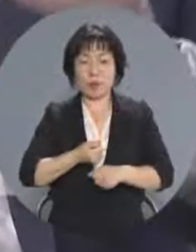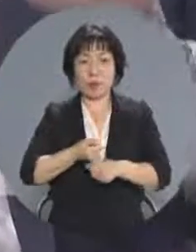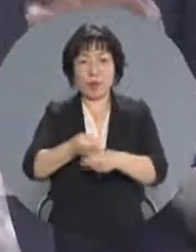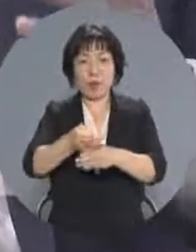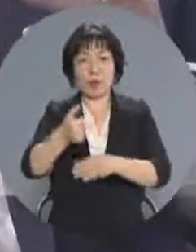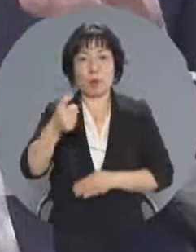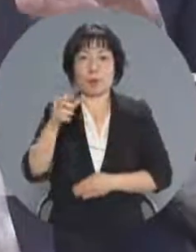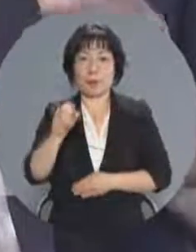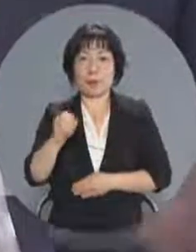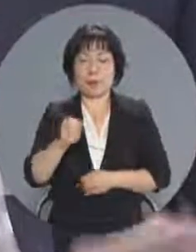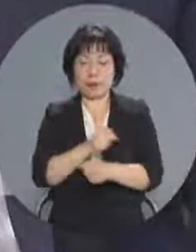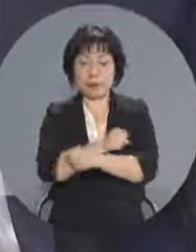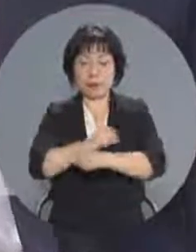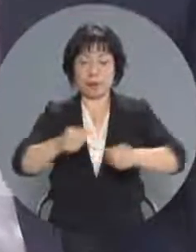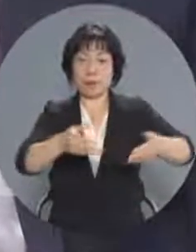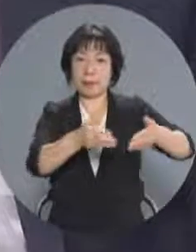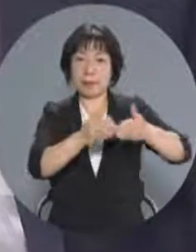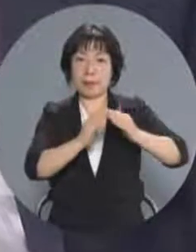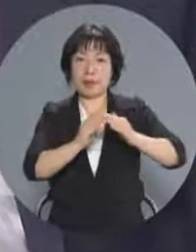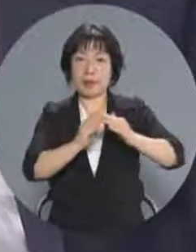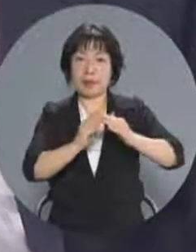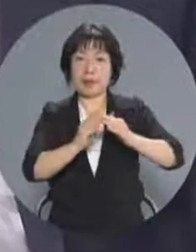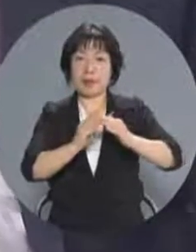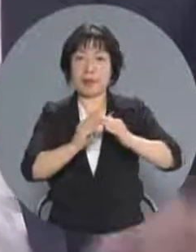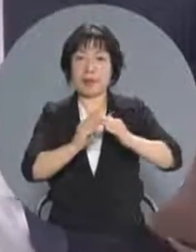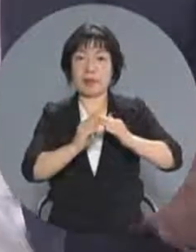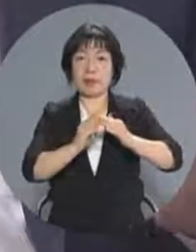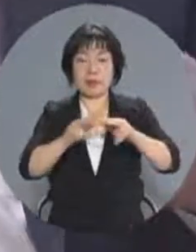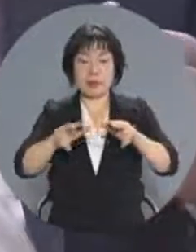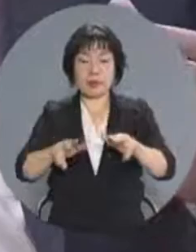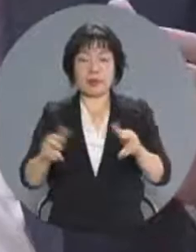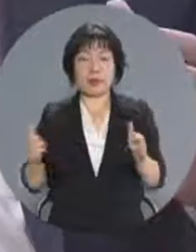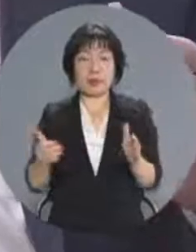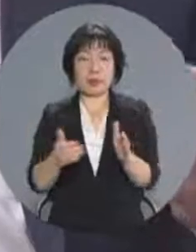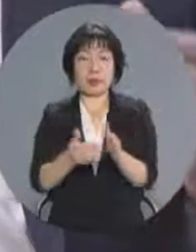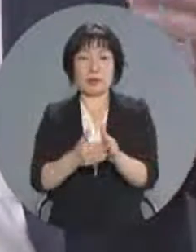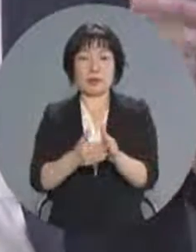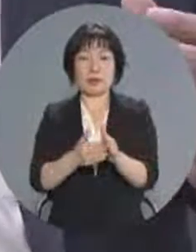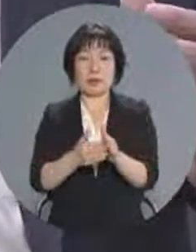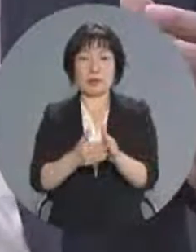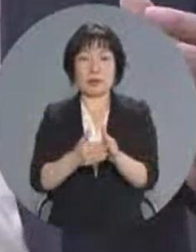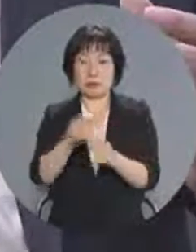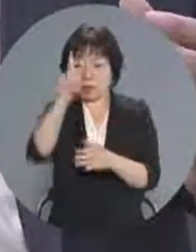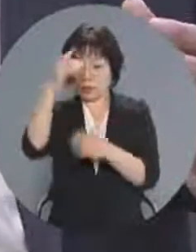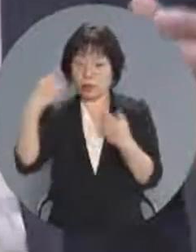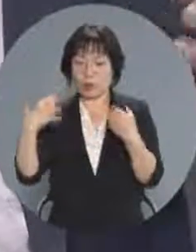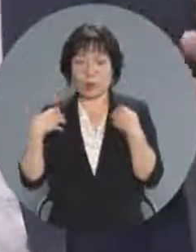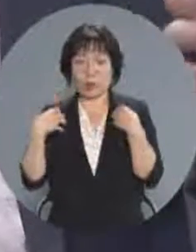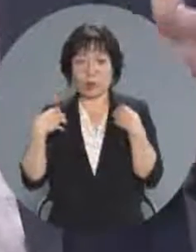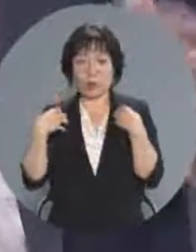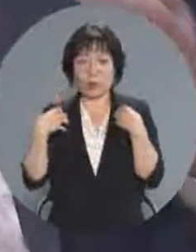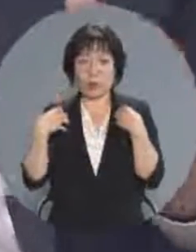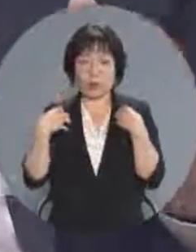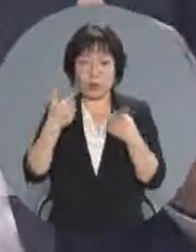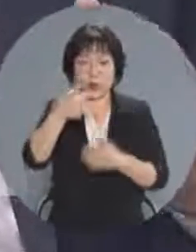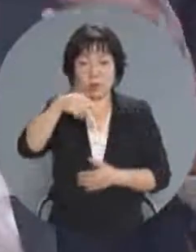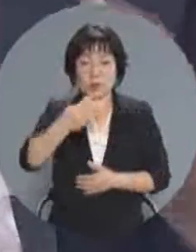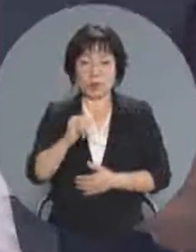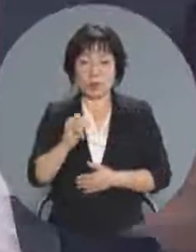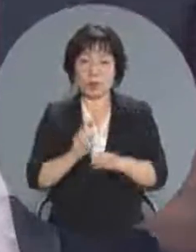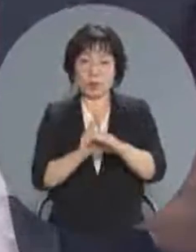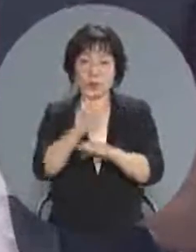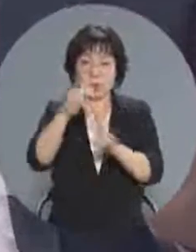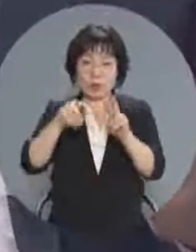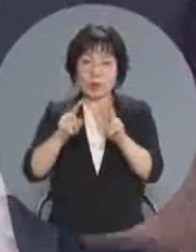금호로 조성을 할 텐데 어 지금까지는 우리 정부에서 그 누리오 2차까지